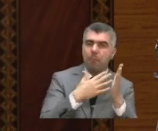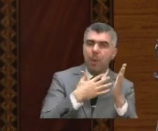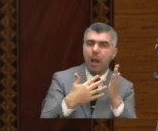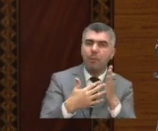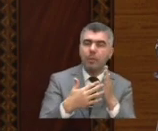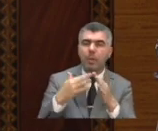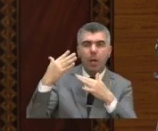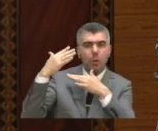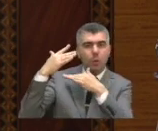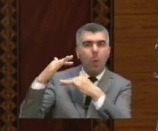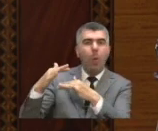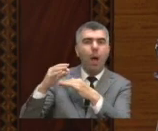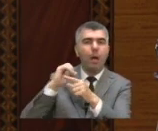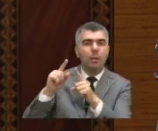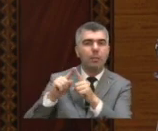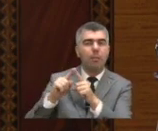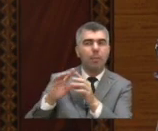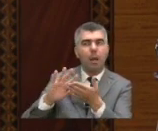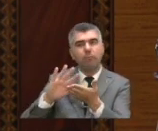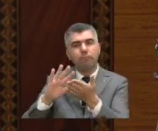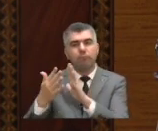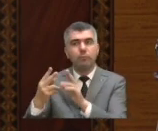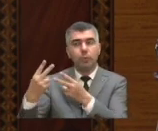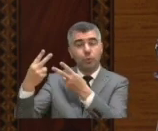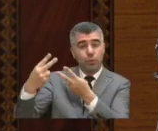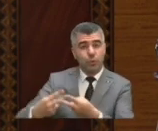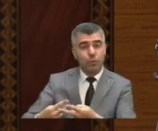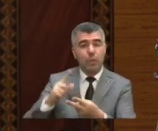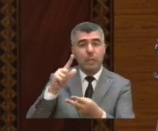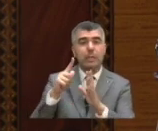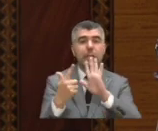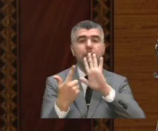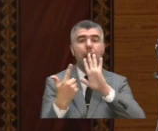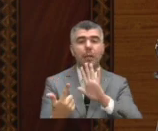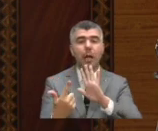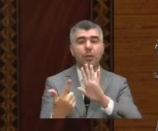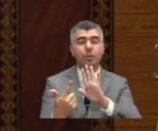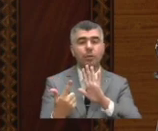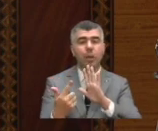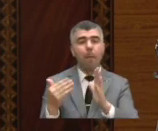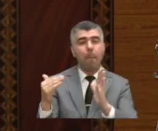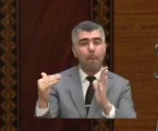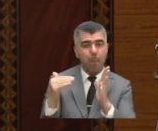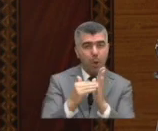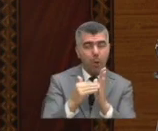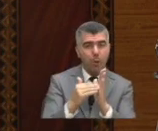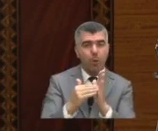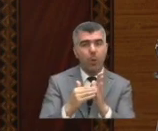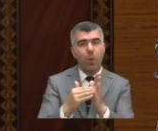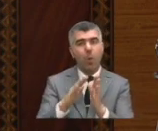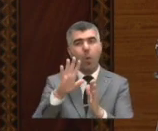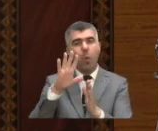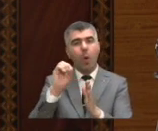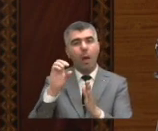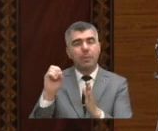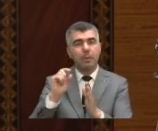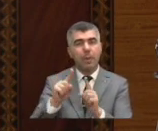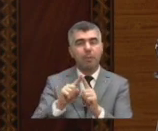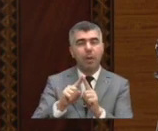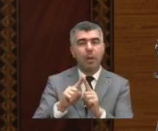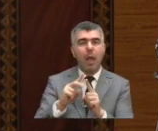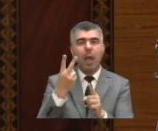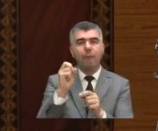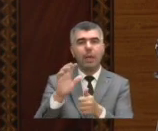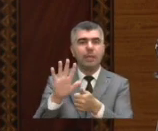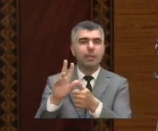السياحي بهدف استقطاب 17 مليون و00 17 مليون سائح في افق سنه